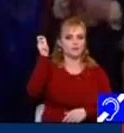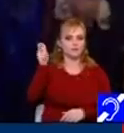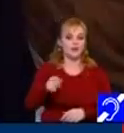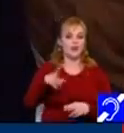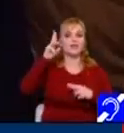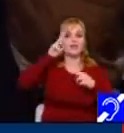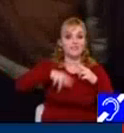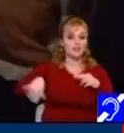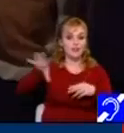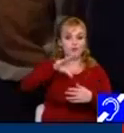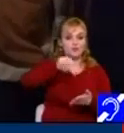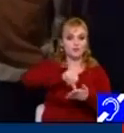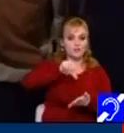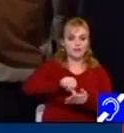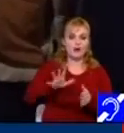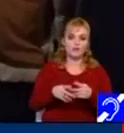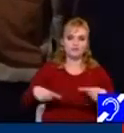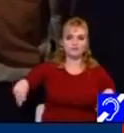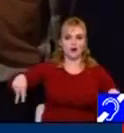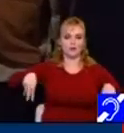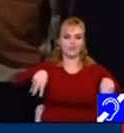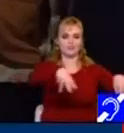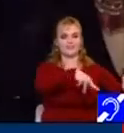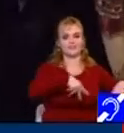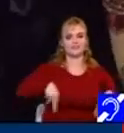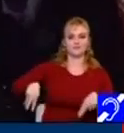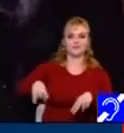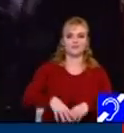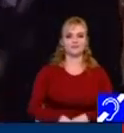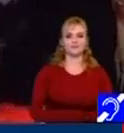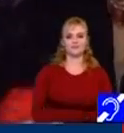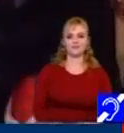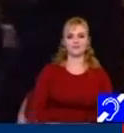La final, toți cei prezenți au încins o horă tradițională.